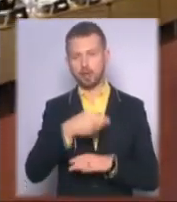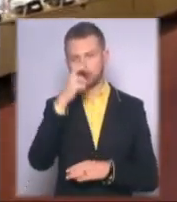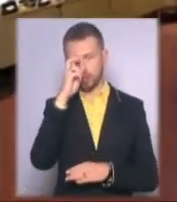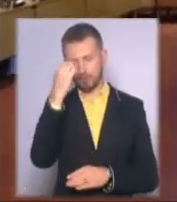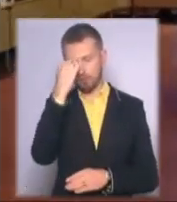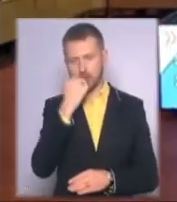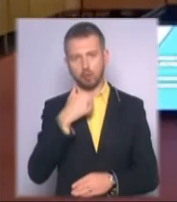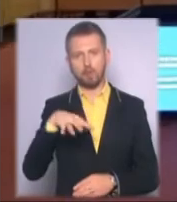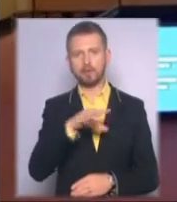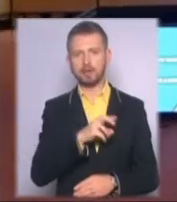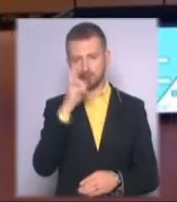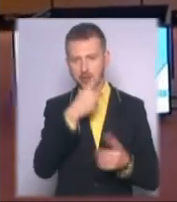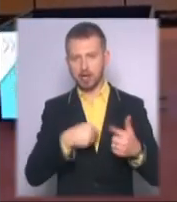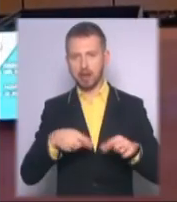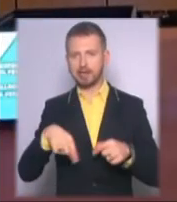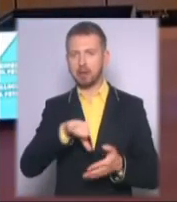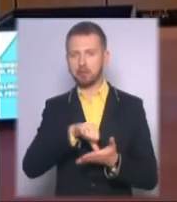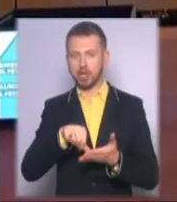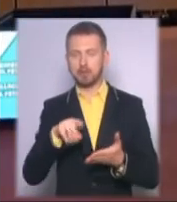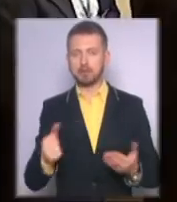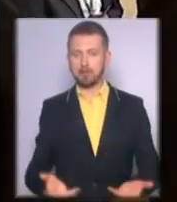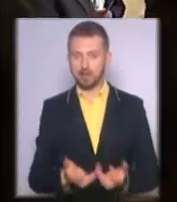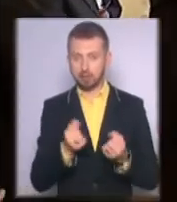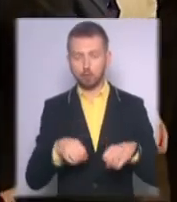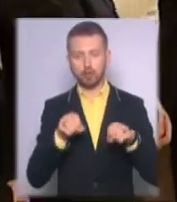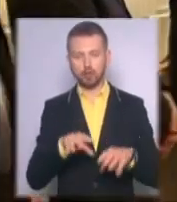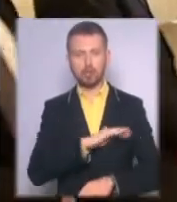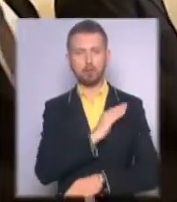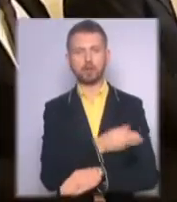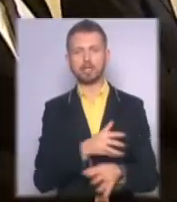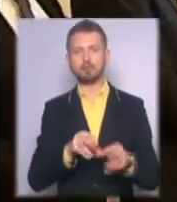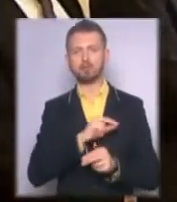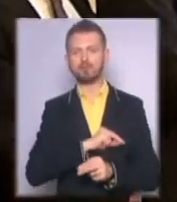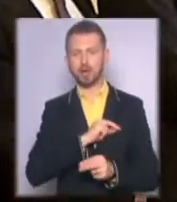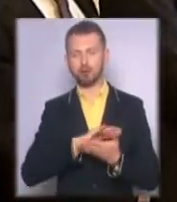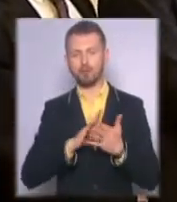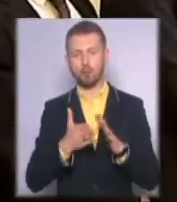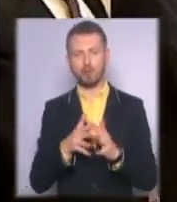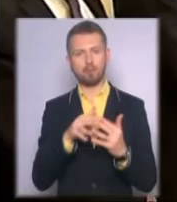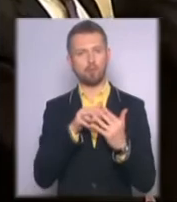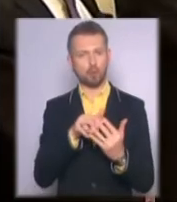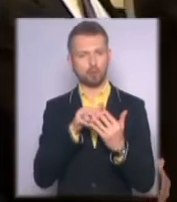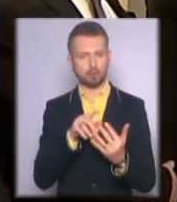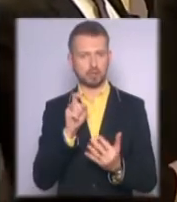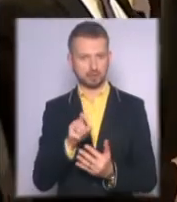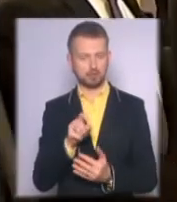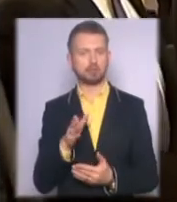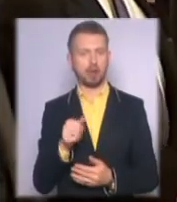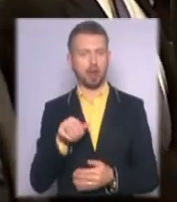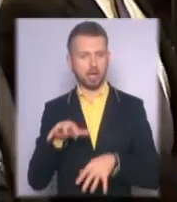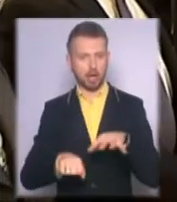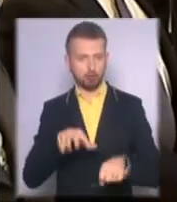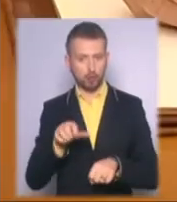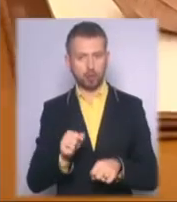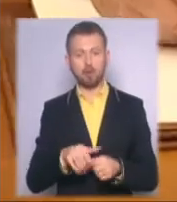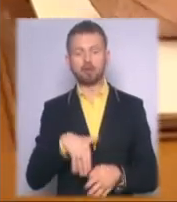всім країнам-членам за підтримку і за рішення посилити співпрацю в умовах боротьби з агресією. У штаб-квартирі був підписаний план